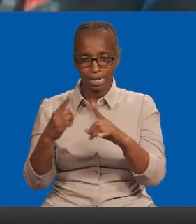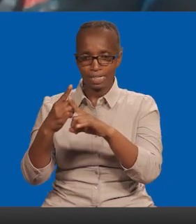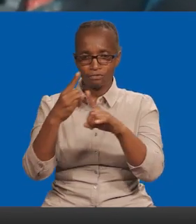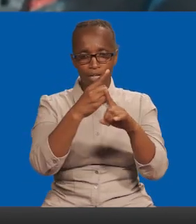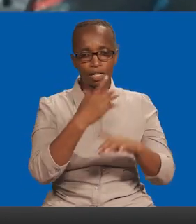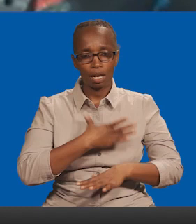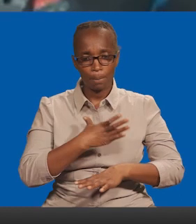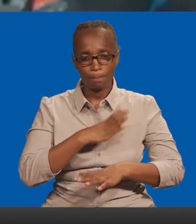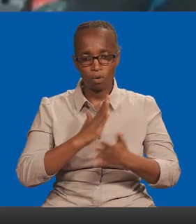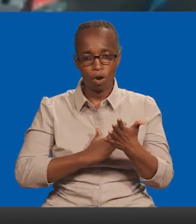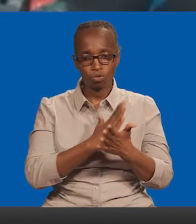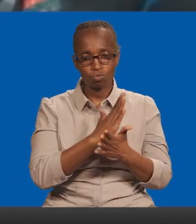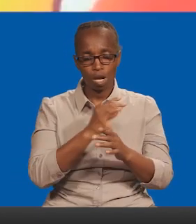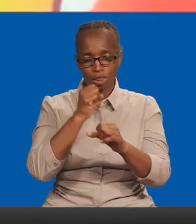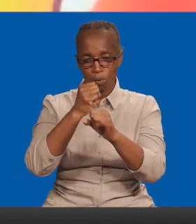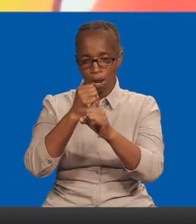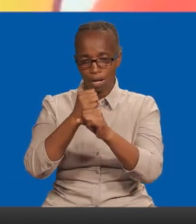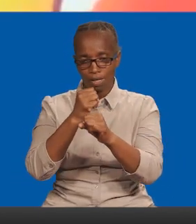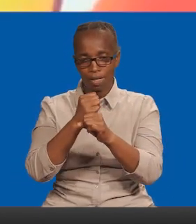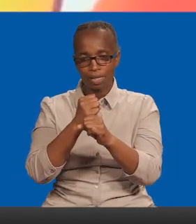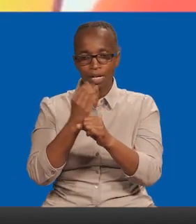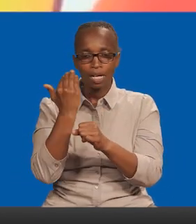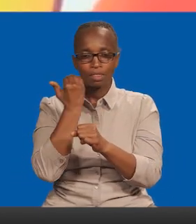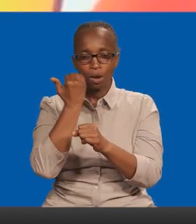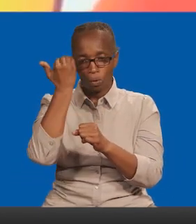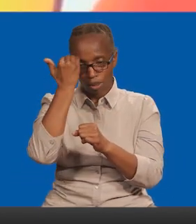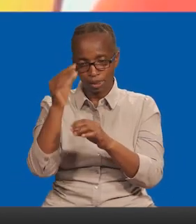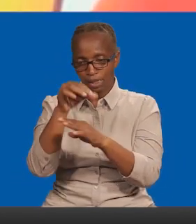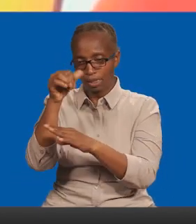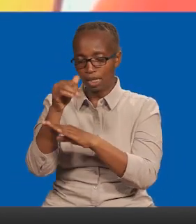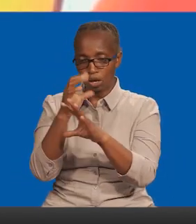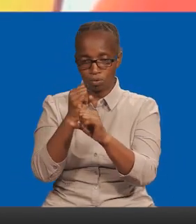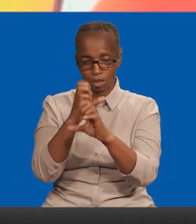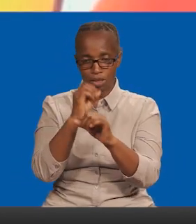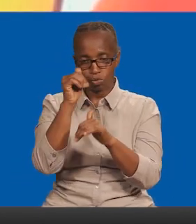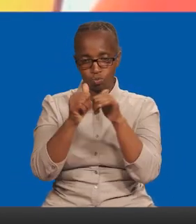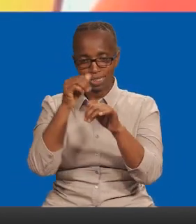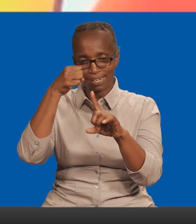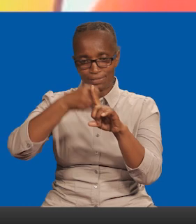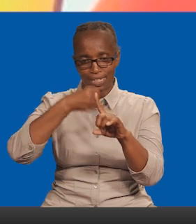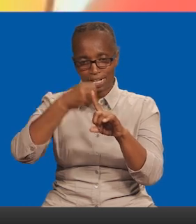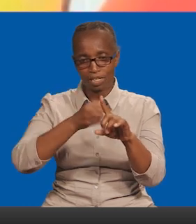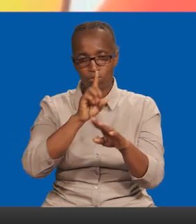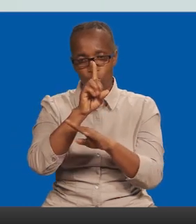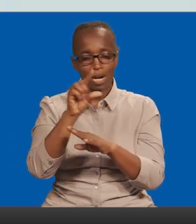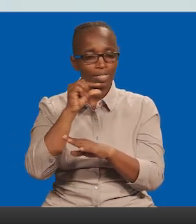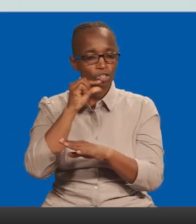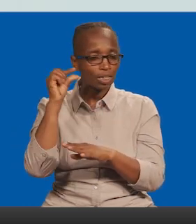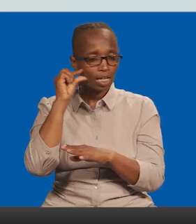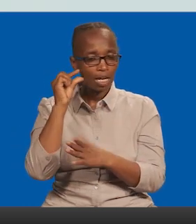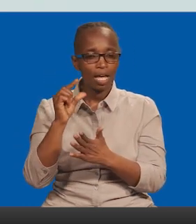iliyoleta pamoja wadau mbalimbali kwenye sekta ya utumishi wa umma, idara ya mahakama na mashirika ya kutetea haki